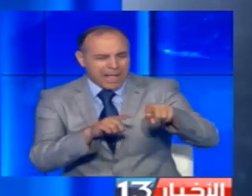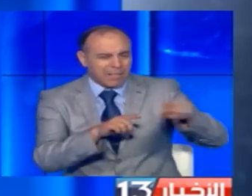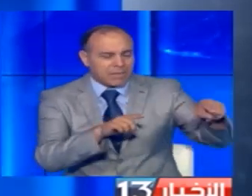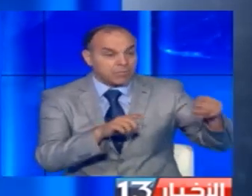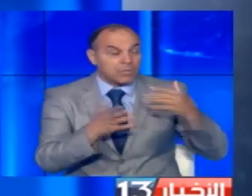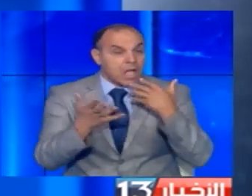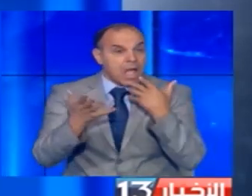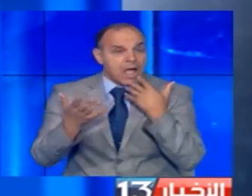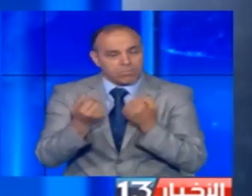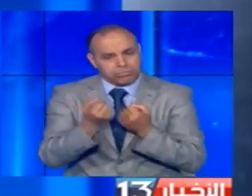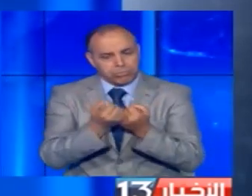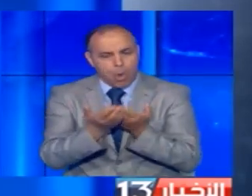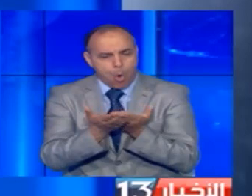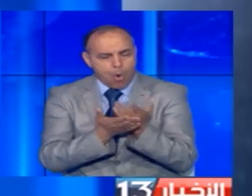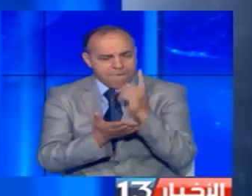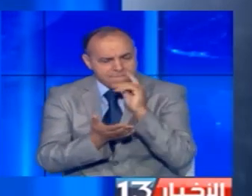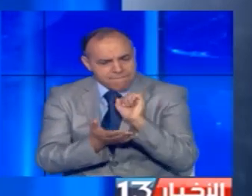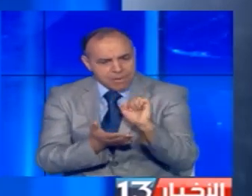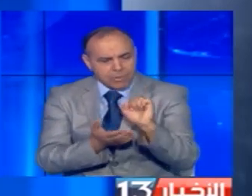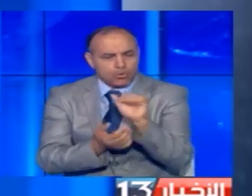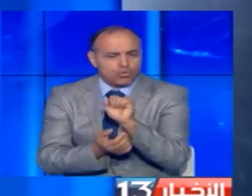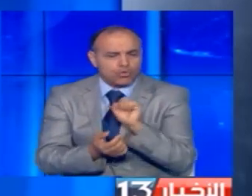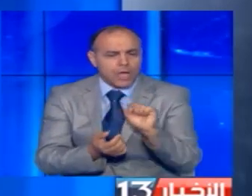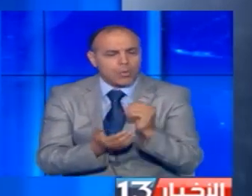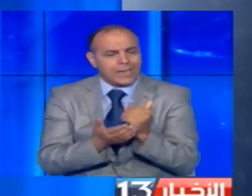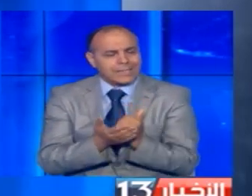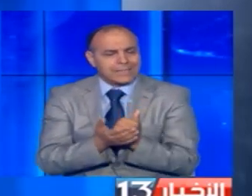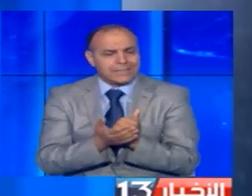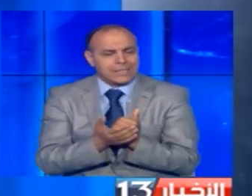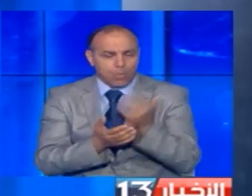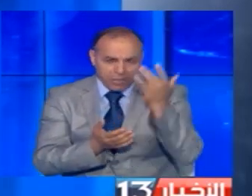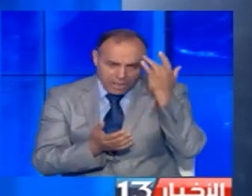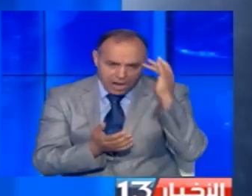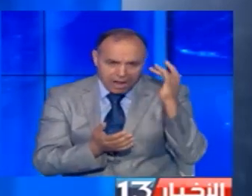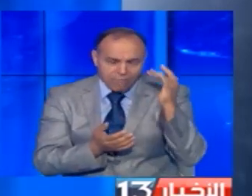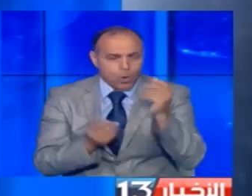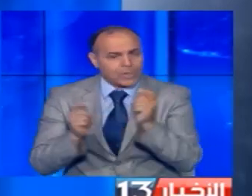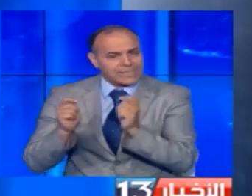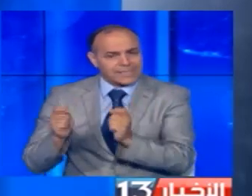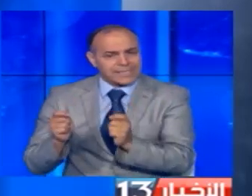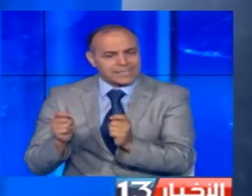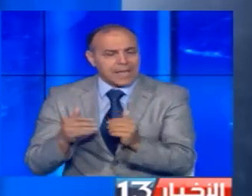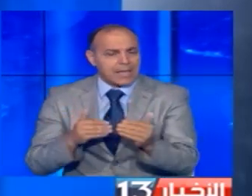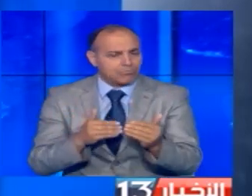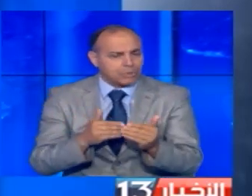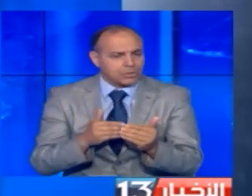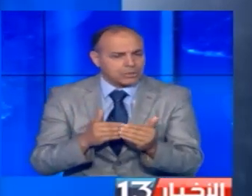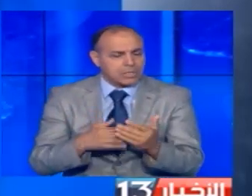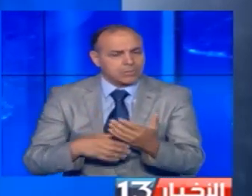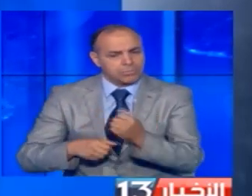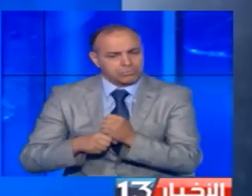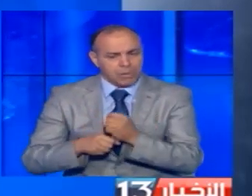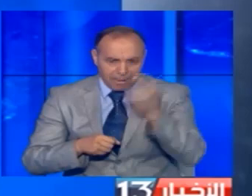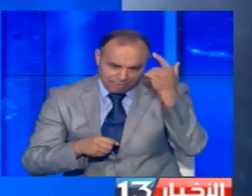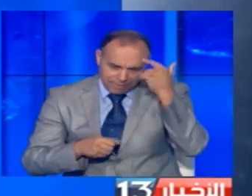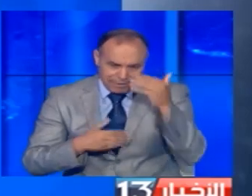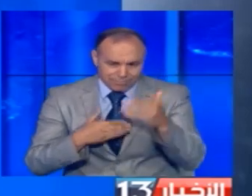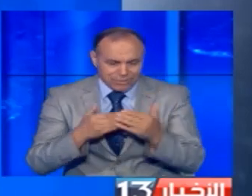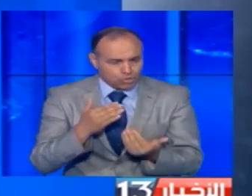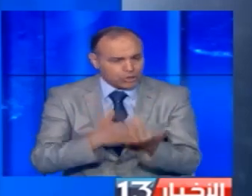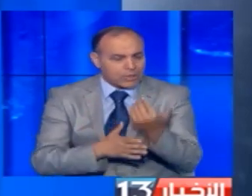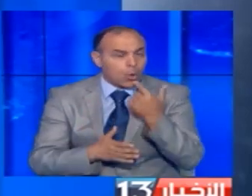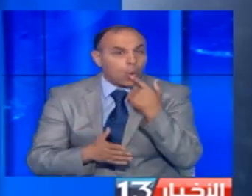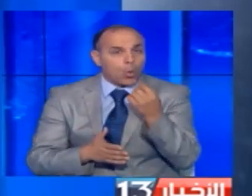وتعزيز حقوقهن الاجتماعيه والاقتصاديه والثقافيه والسياسيه الى جانب تبني مقاربه مبتكره